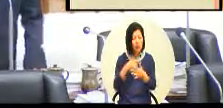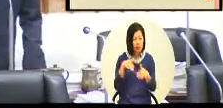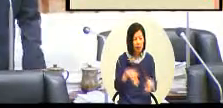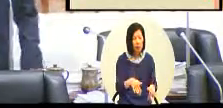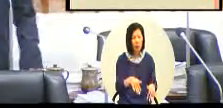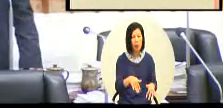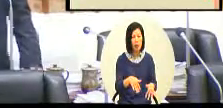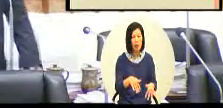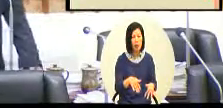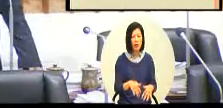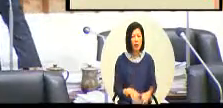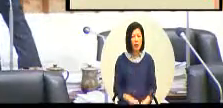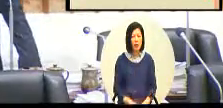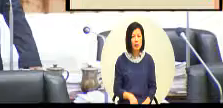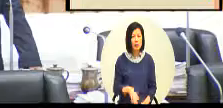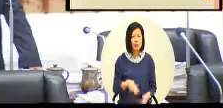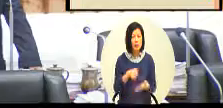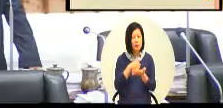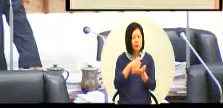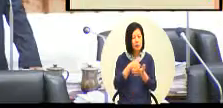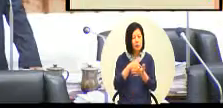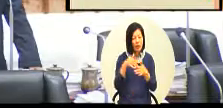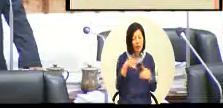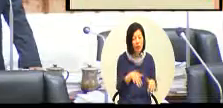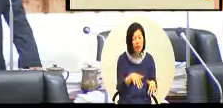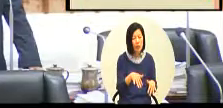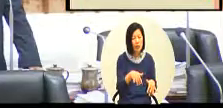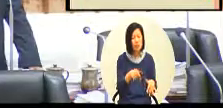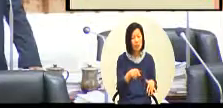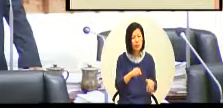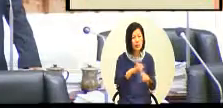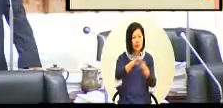来讲现在这个衰弱者逐渐在增加。